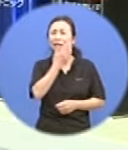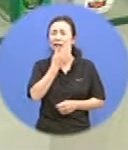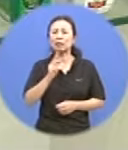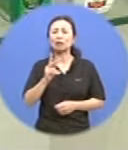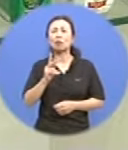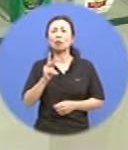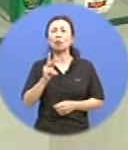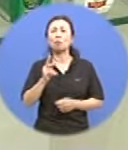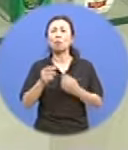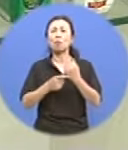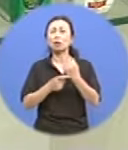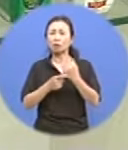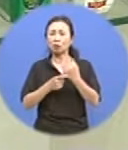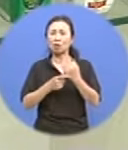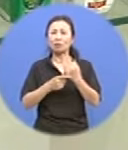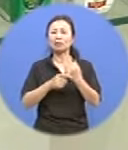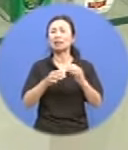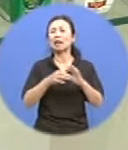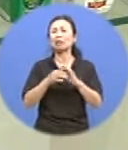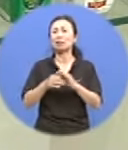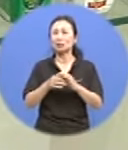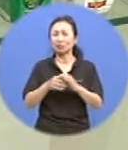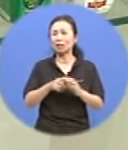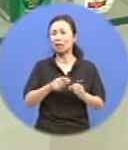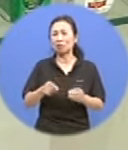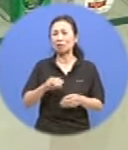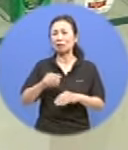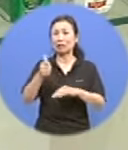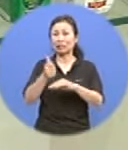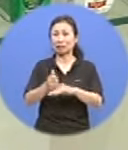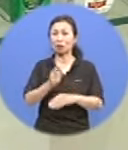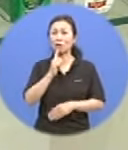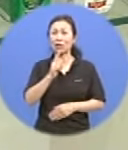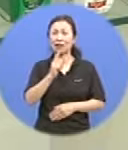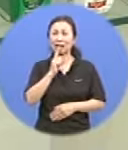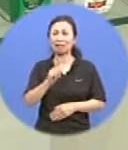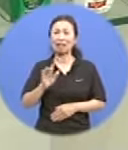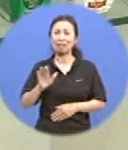望と挑戦をテーマに知事と語ります。